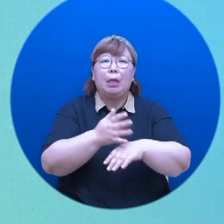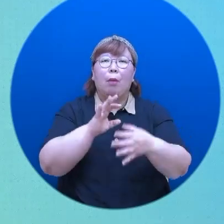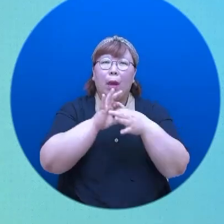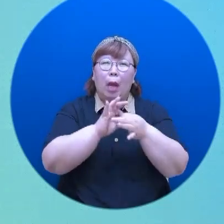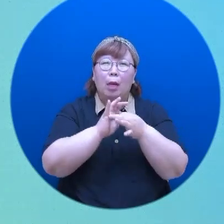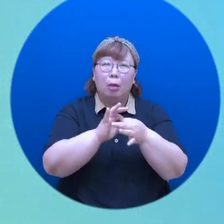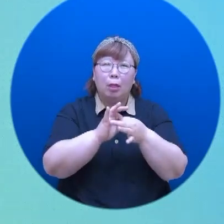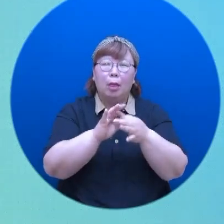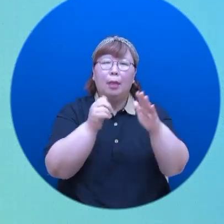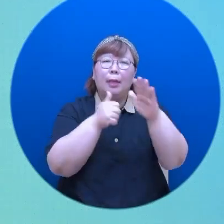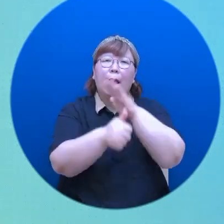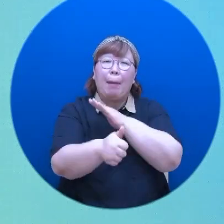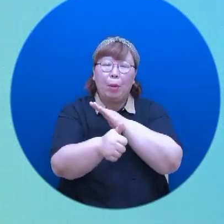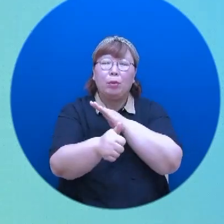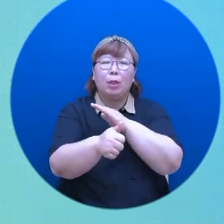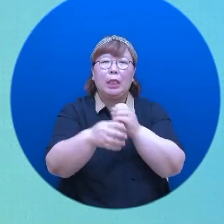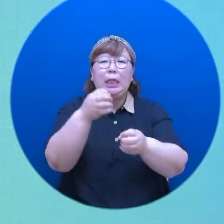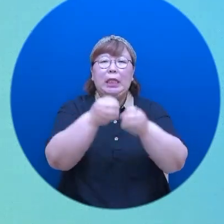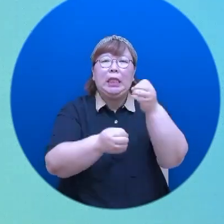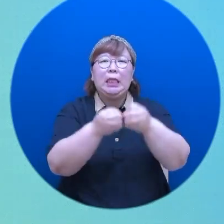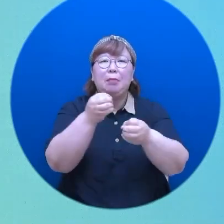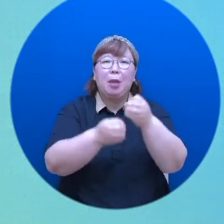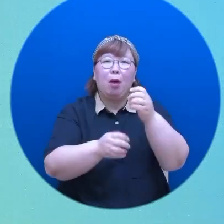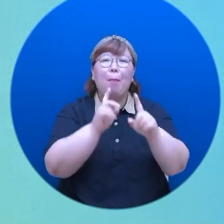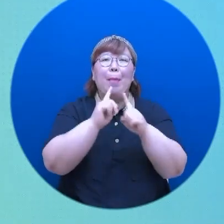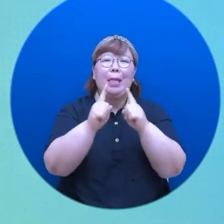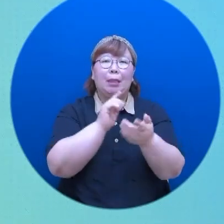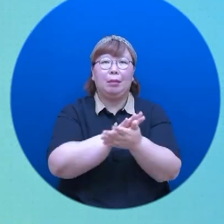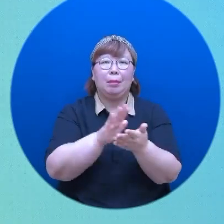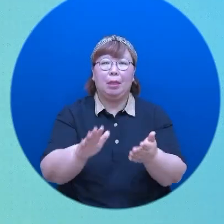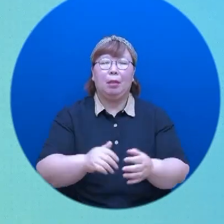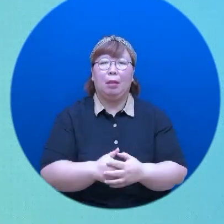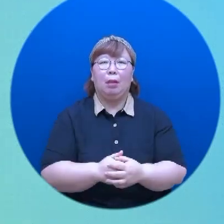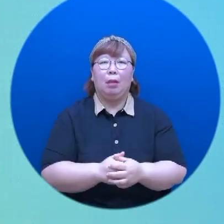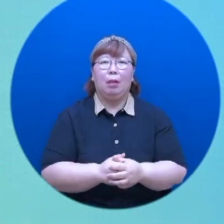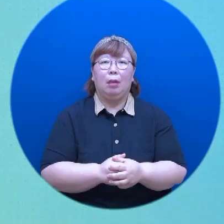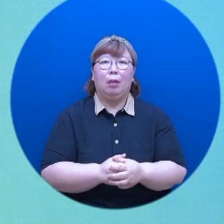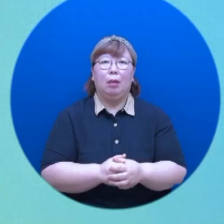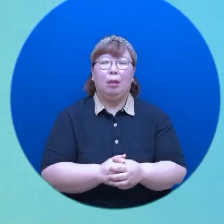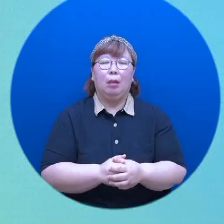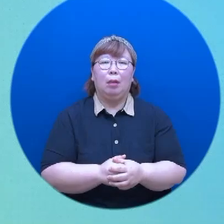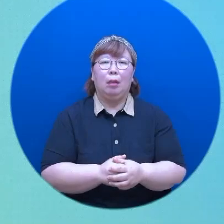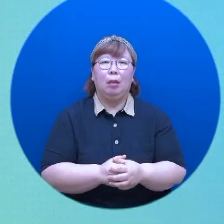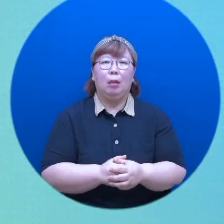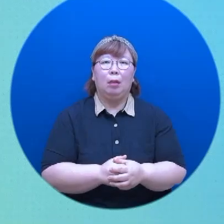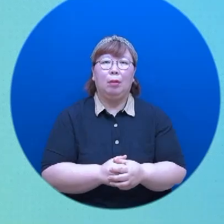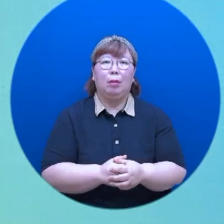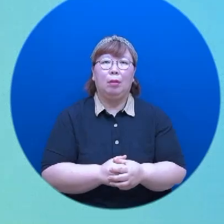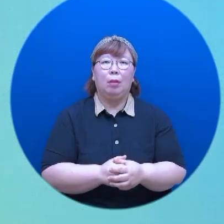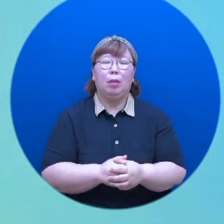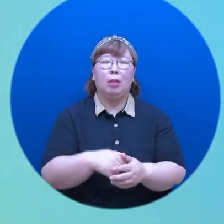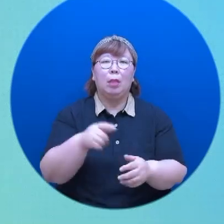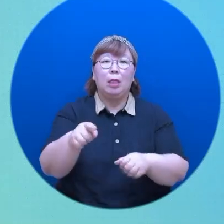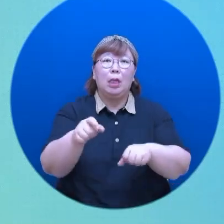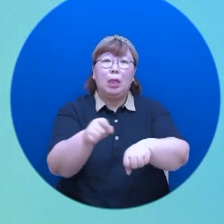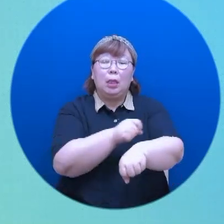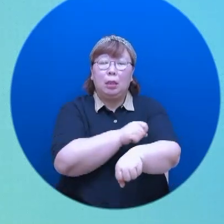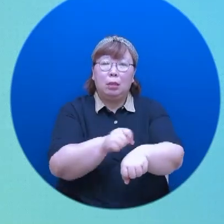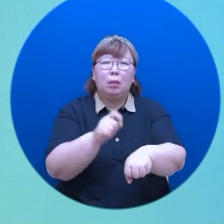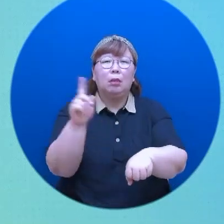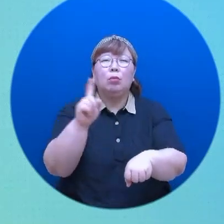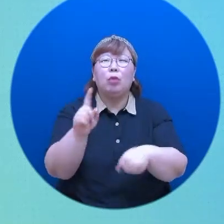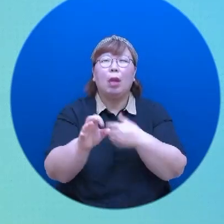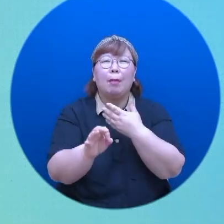대표적인 시편입니다. 흥미로운 특징을 가지고 있어요. 이 시편의 특징은 무엇이냐면